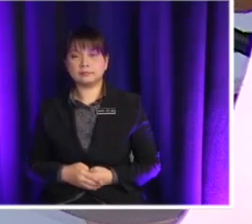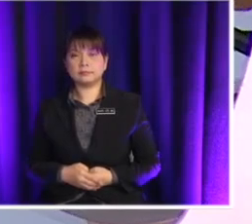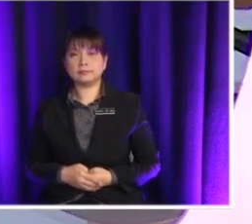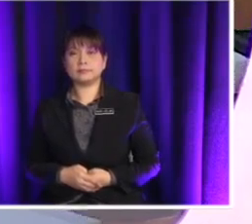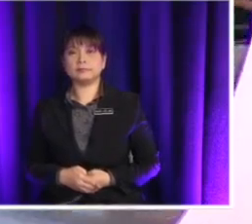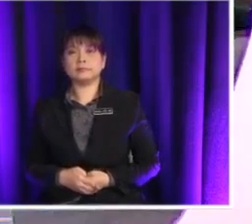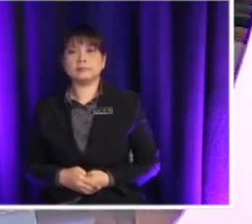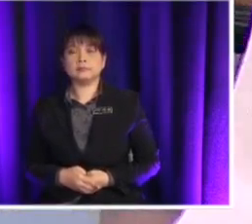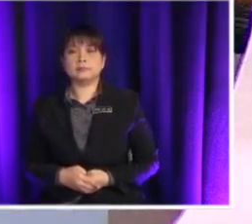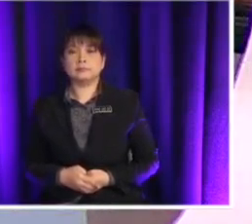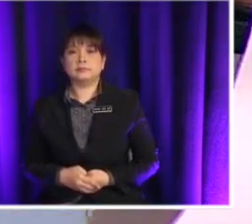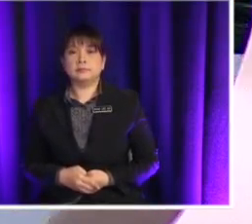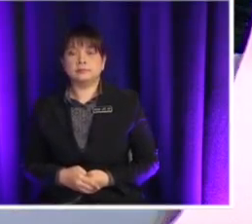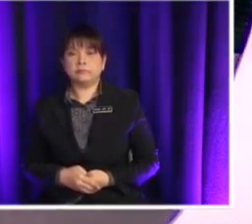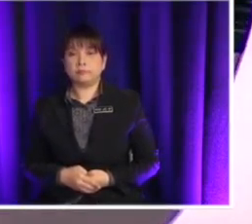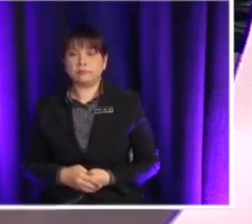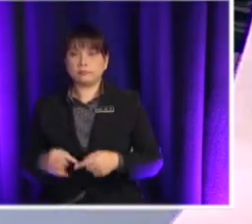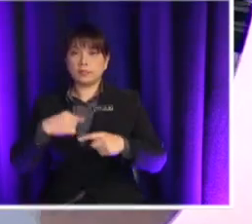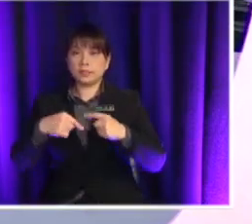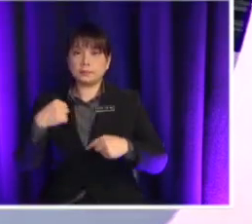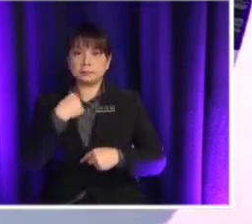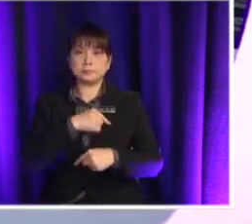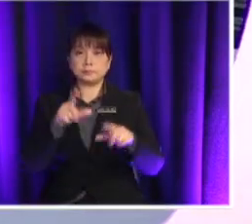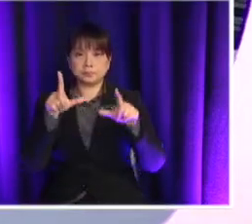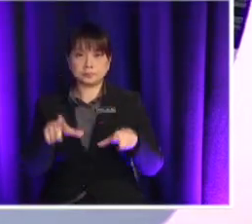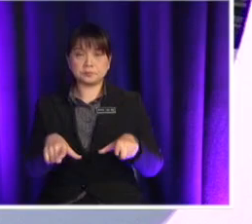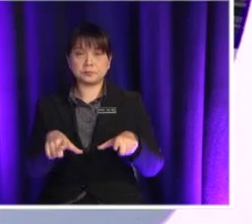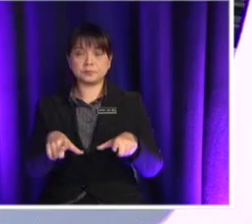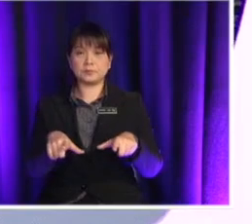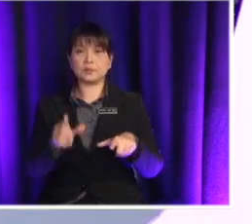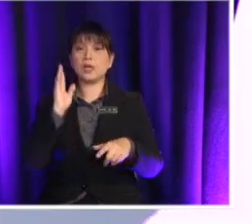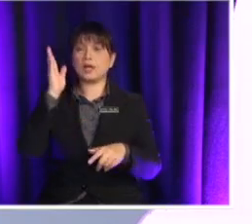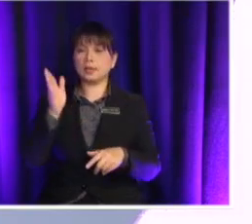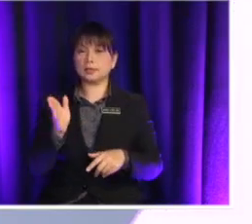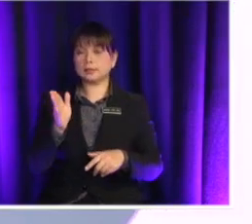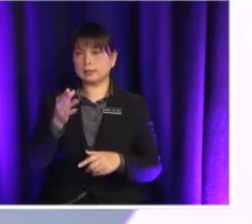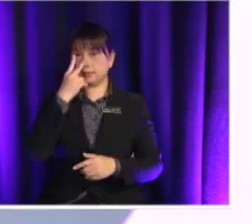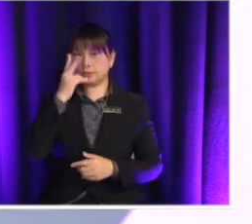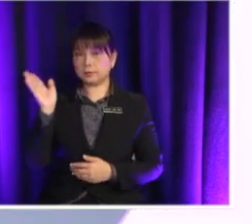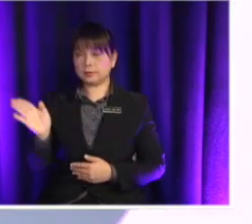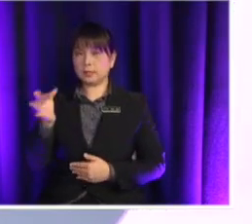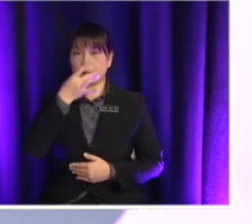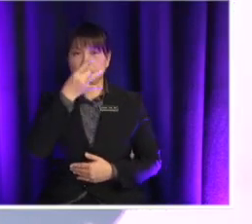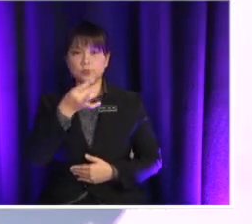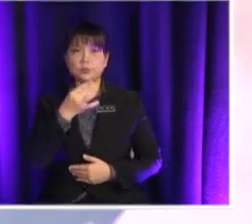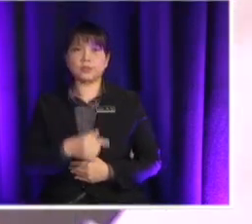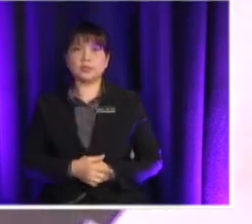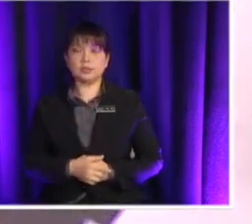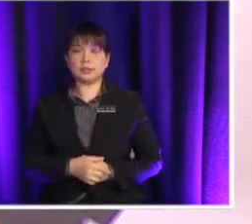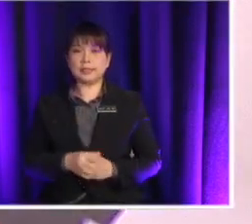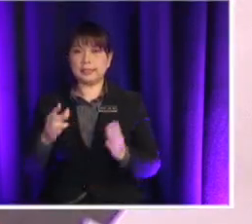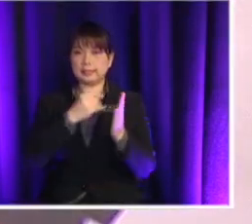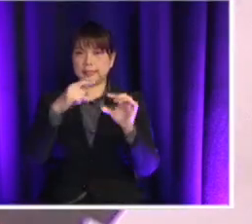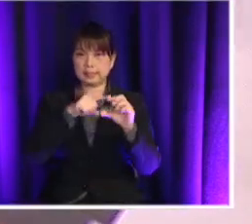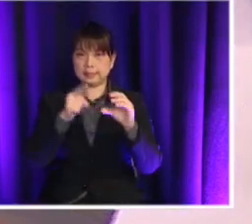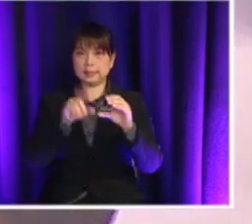juga. Okey, baik. Okey. So bila kita letak sebelah ni dia akan mempengaruhi kita punya lita yang kita nak lukis tadi. Okey, dia